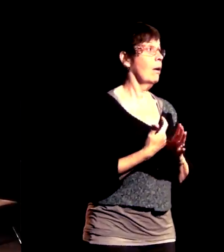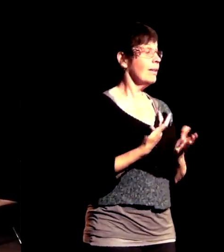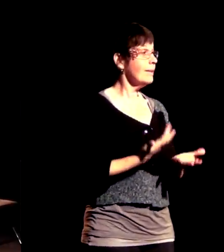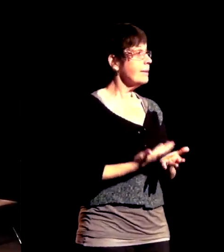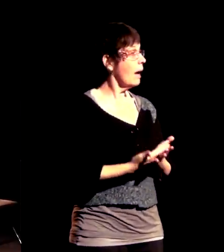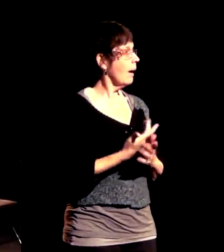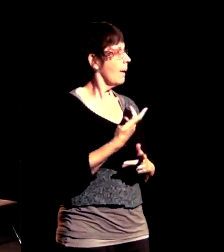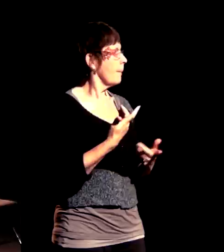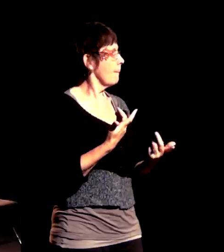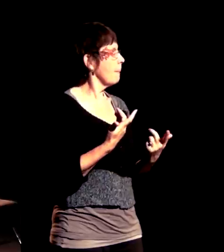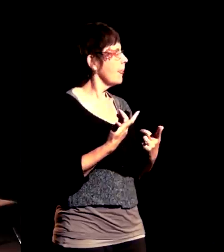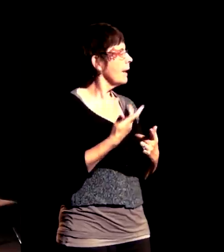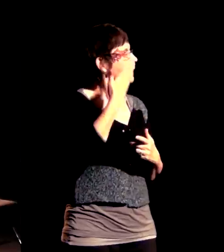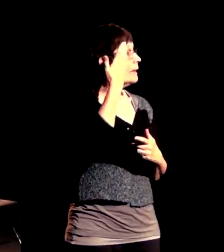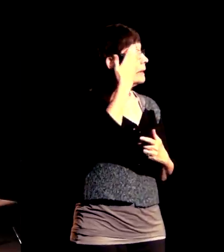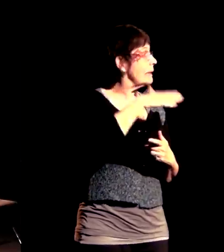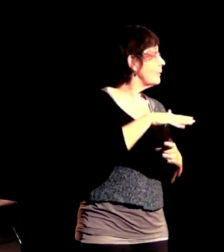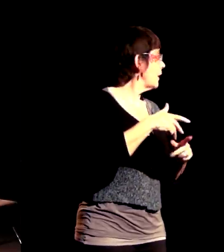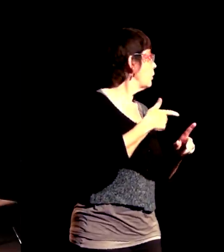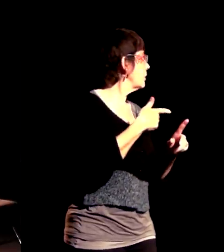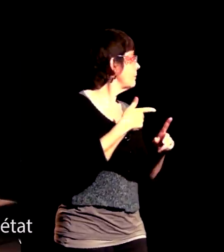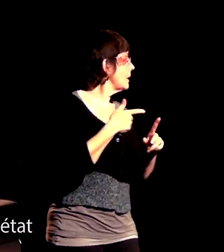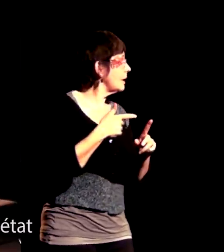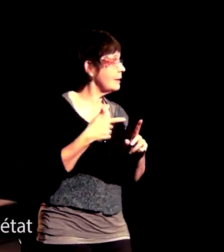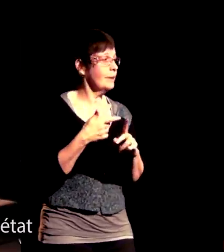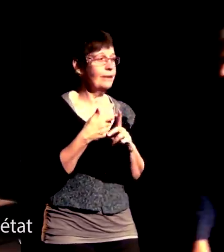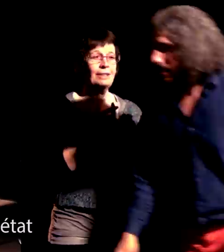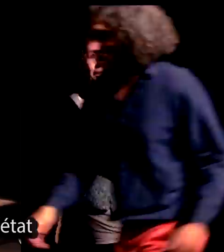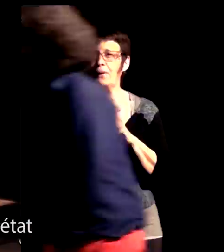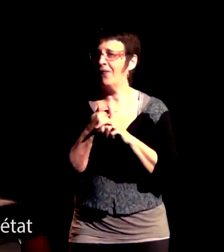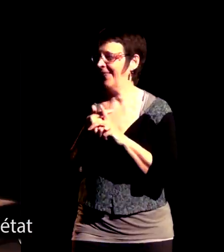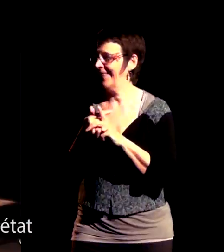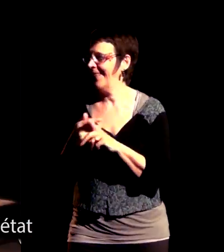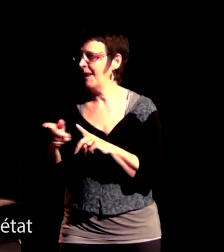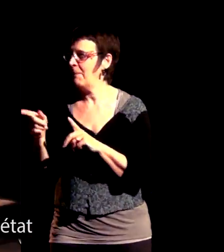il fait quelque chose que quelqu'un a appelé philosémitisme d'État. Ça va être dur à traduire.